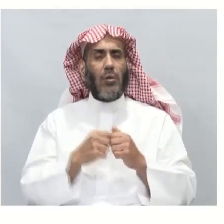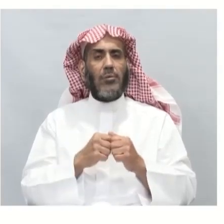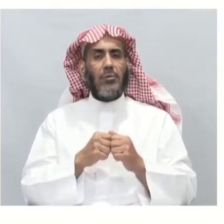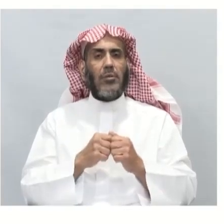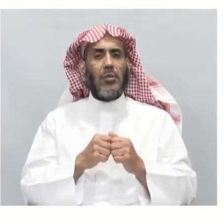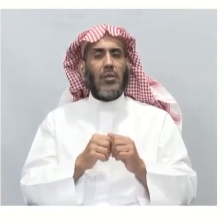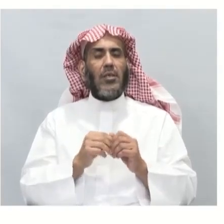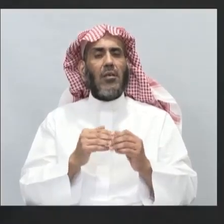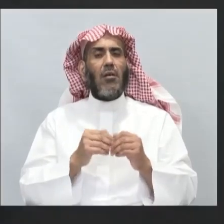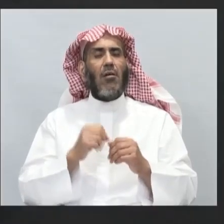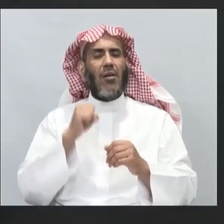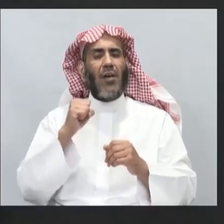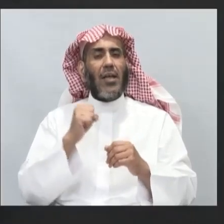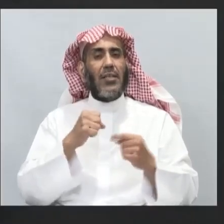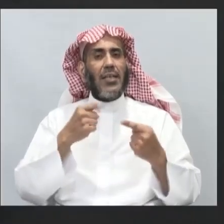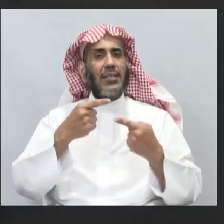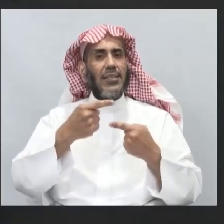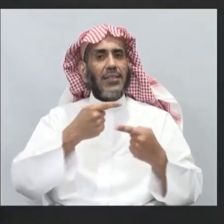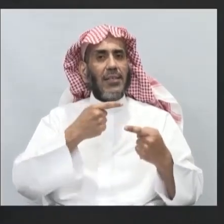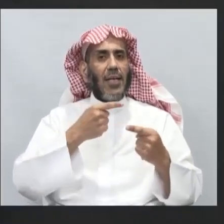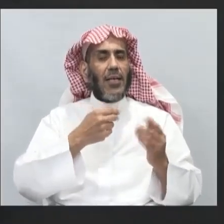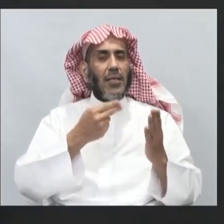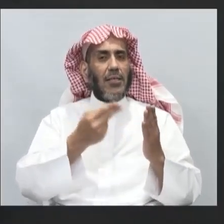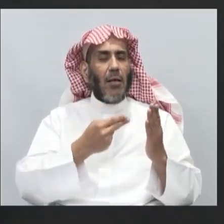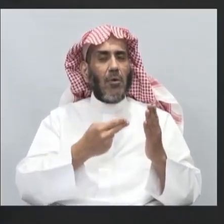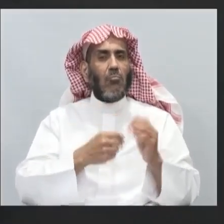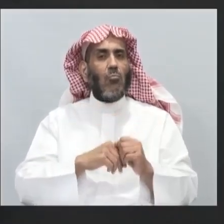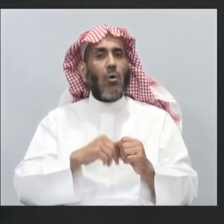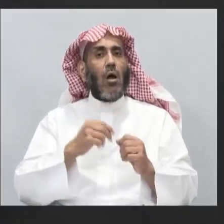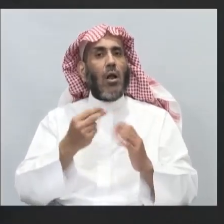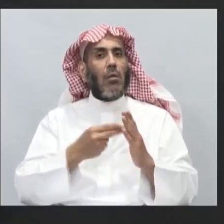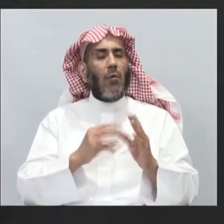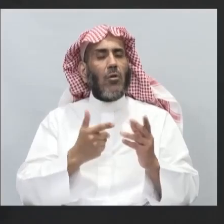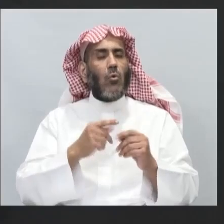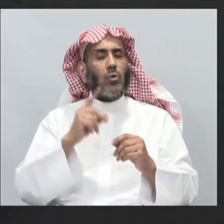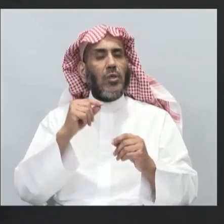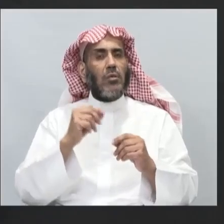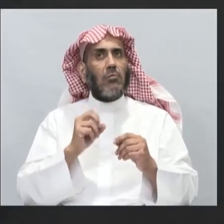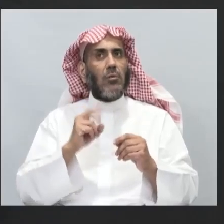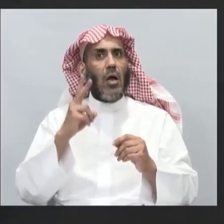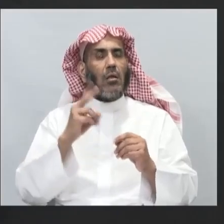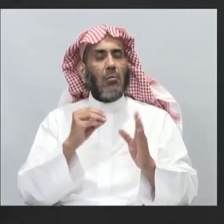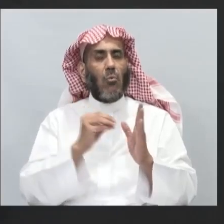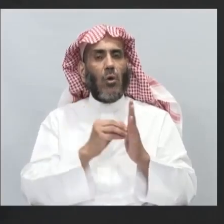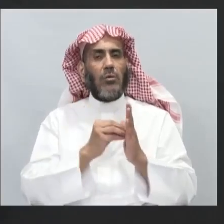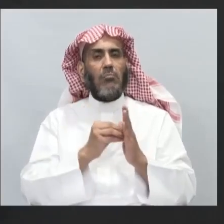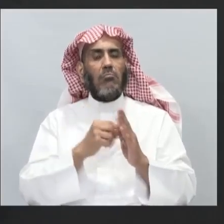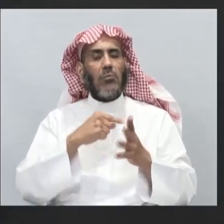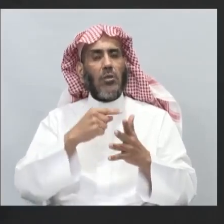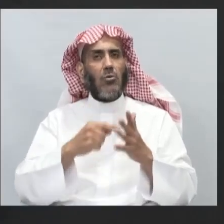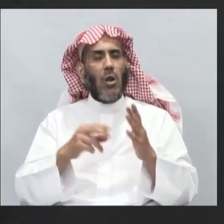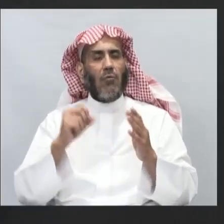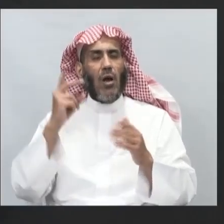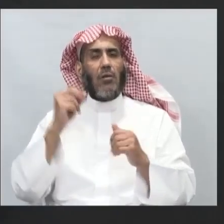عن كفايه الاتصال الكتابي بمعنى انه الكتابه كيف تكون جيده اقتراحك موضوعاتك تسلسل